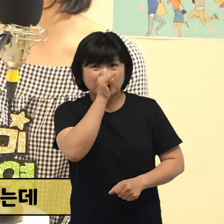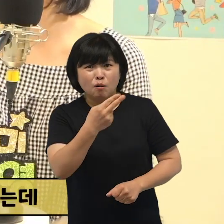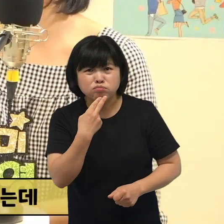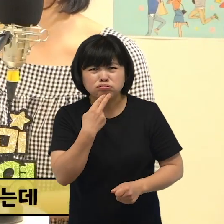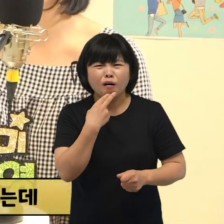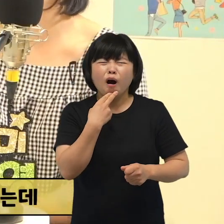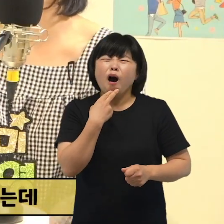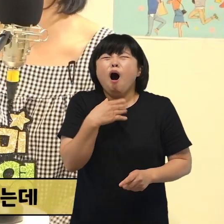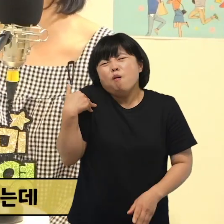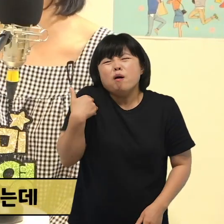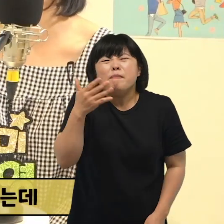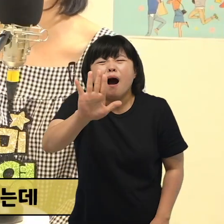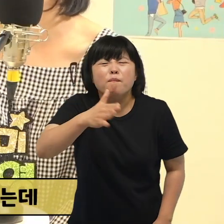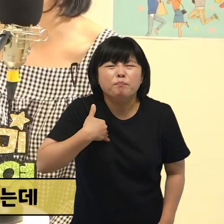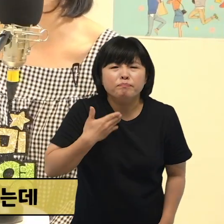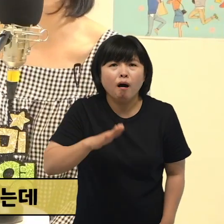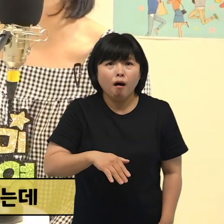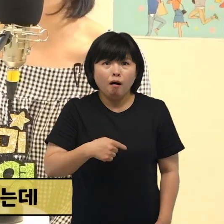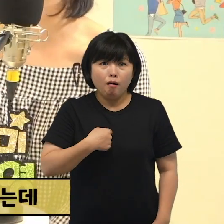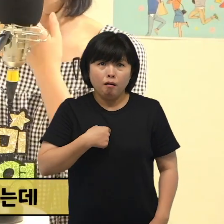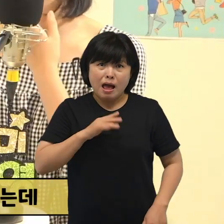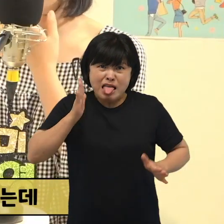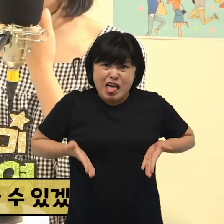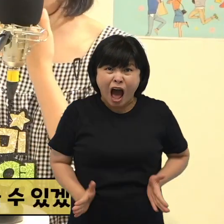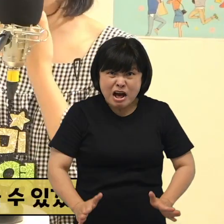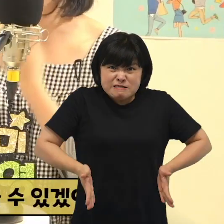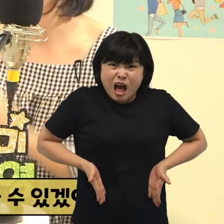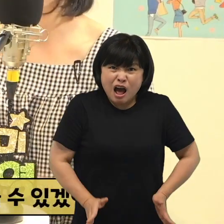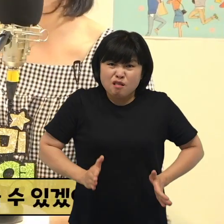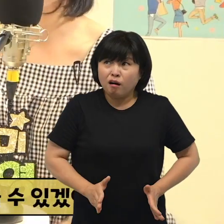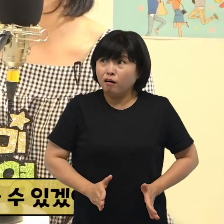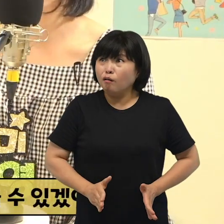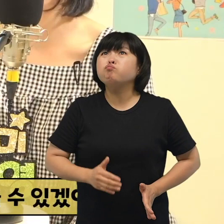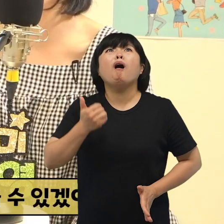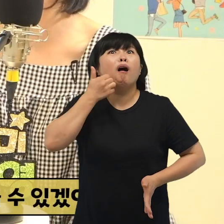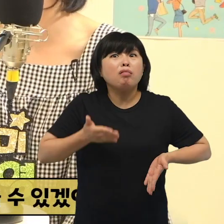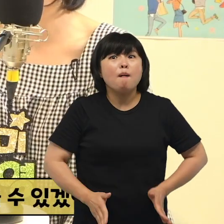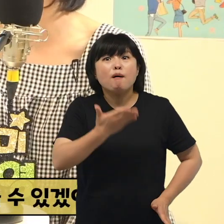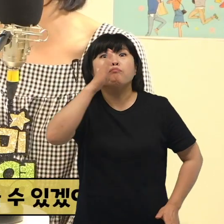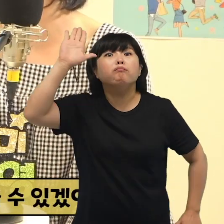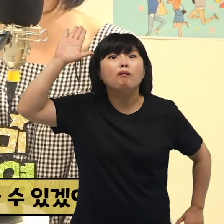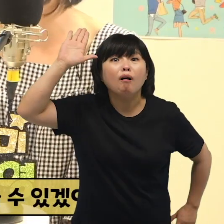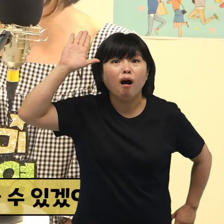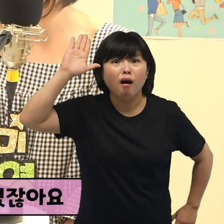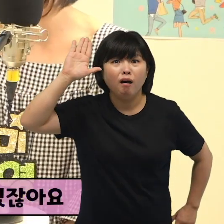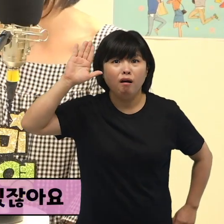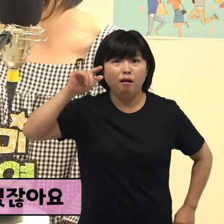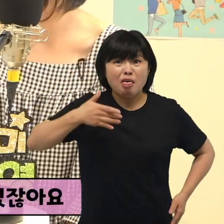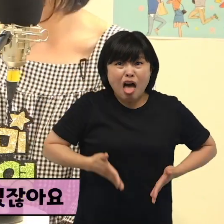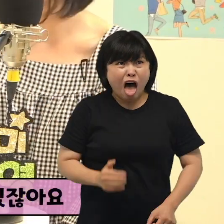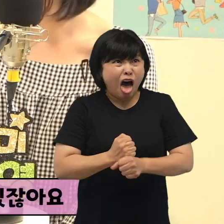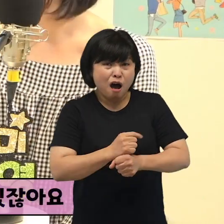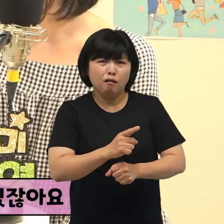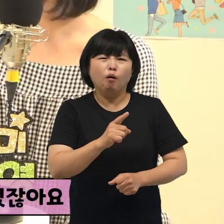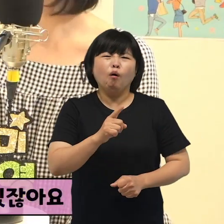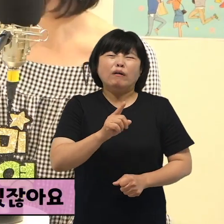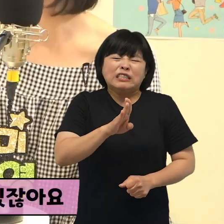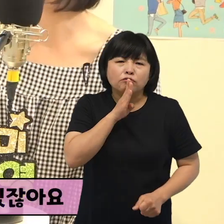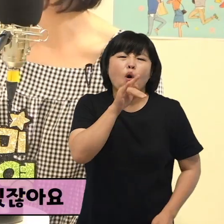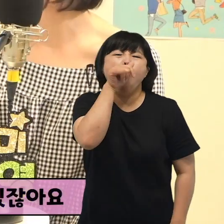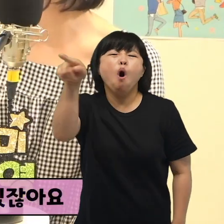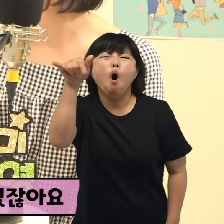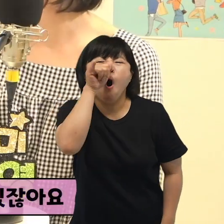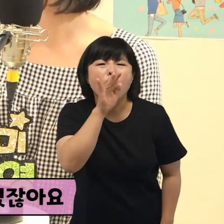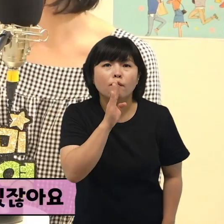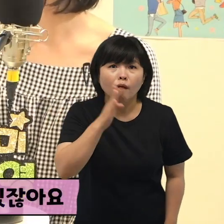지금 집을 살 수 있을지 없을지도 모르는데 아이를 낳아라 대뜸 이러면 누가 낳을 수 있겠어요. 진짜 그 애가 애를 낳는다는